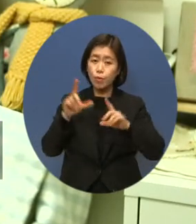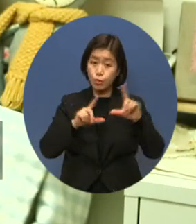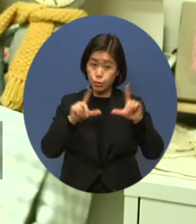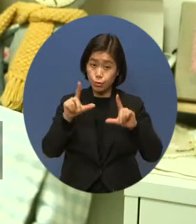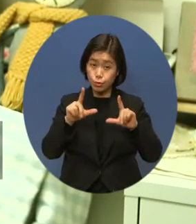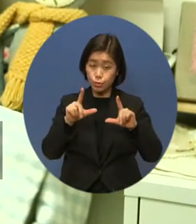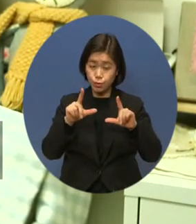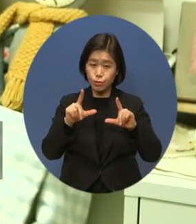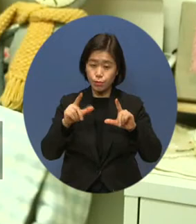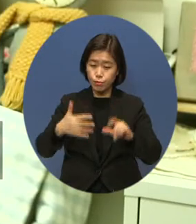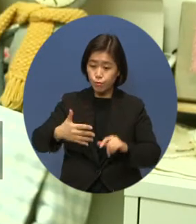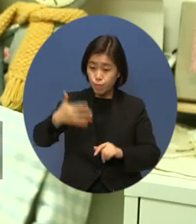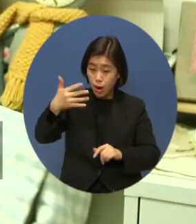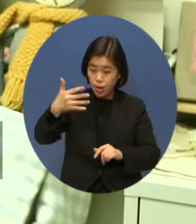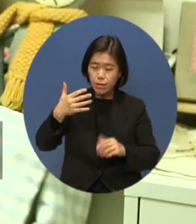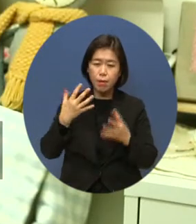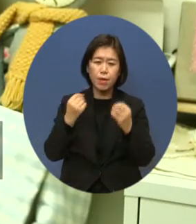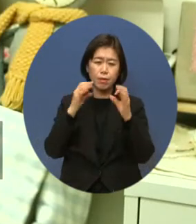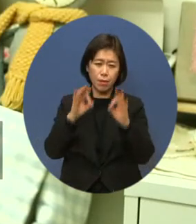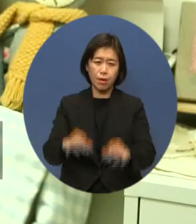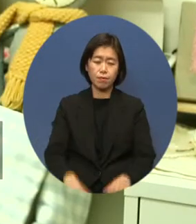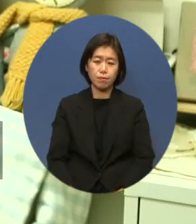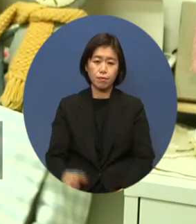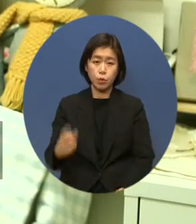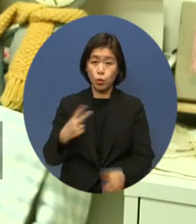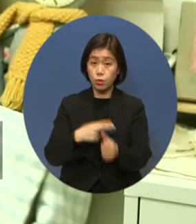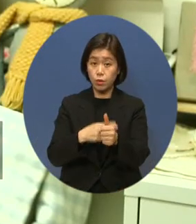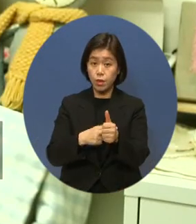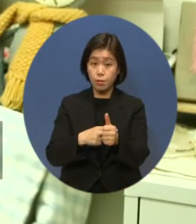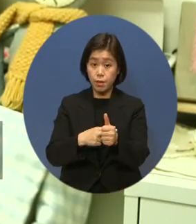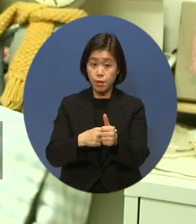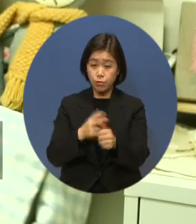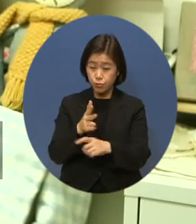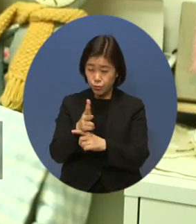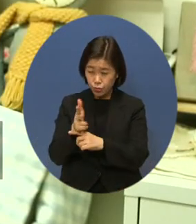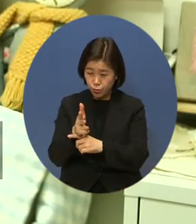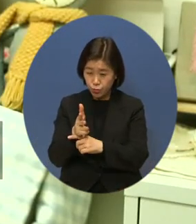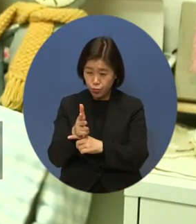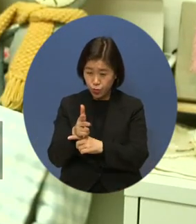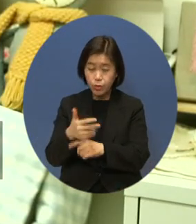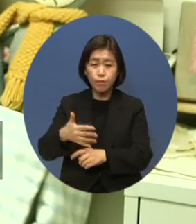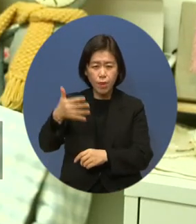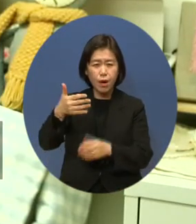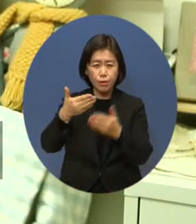해요. 그리고 이제 선생님이 촬영해 주시는 경우들도 있고요.